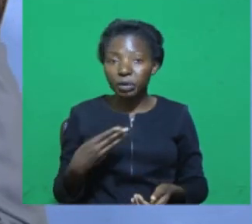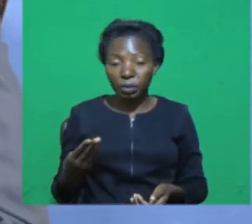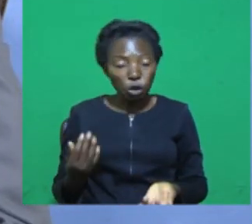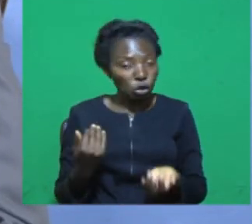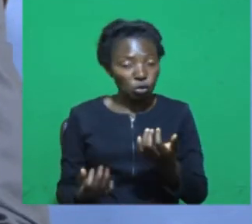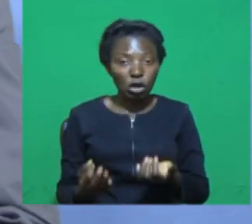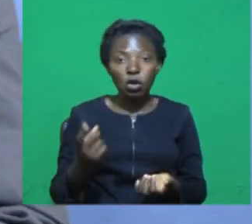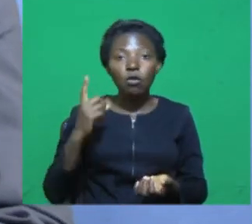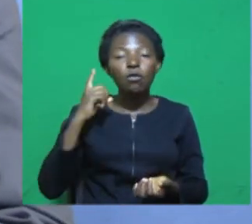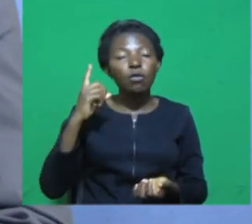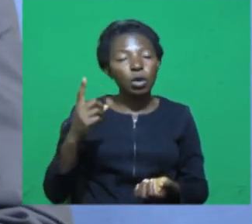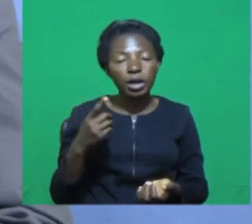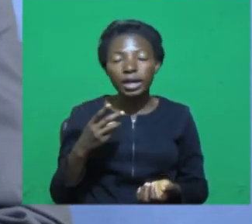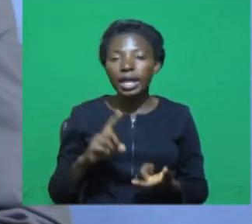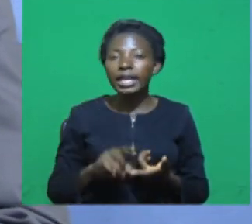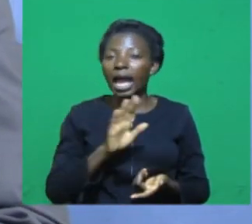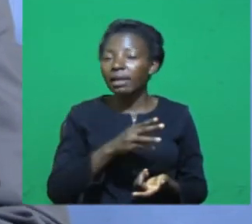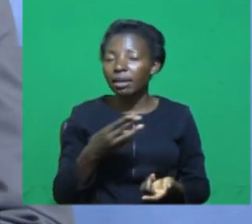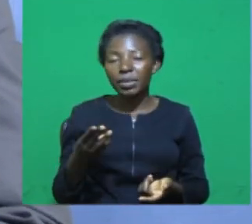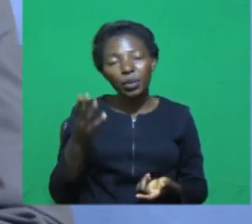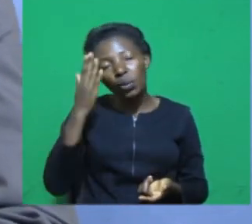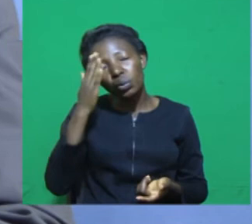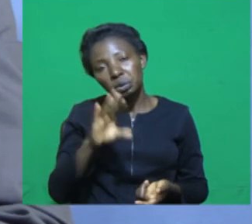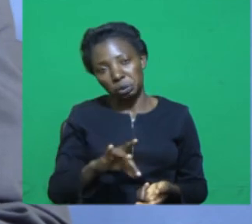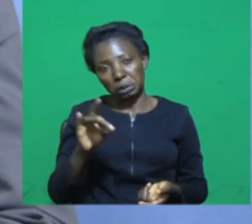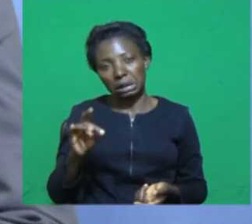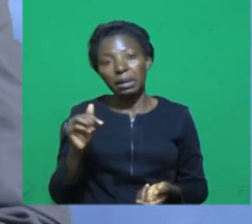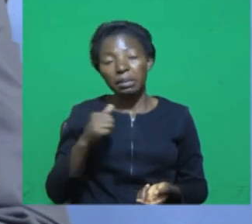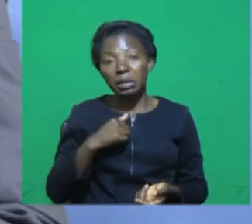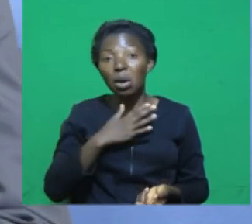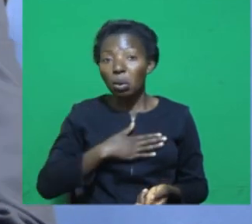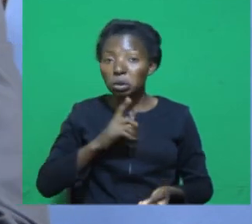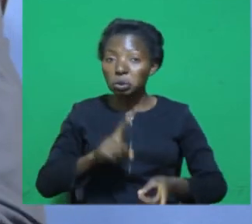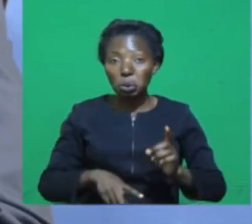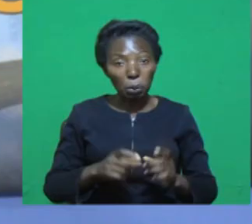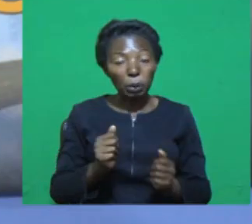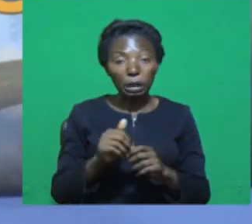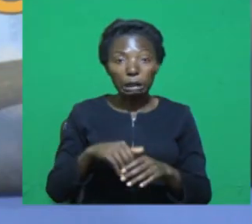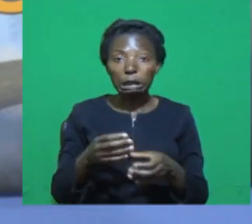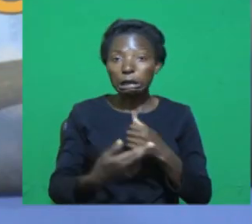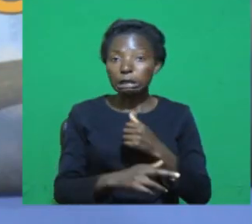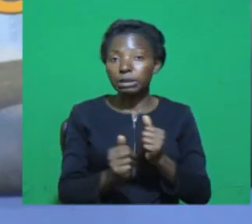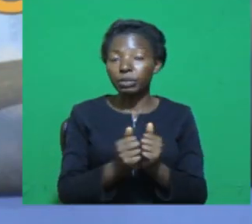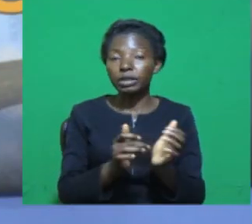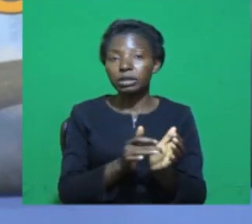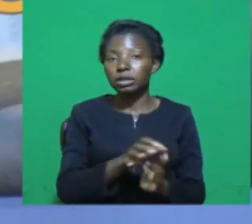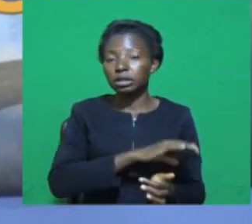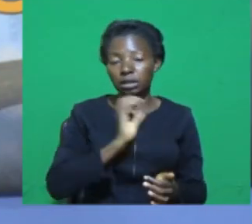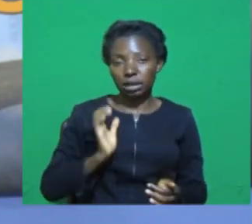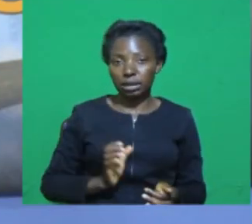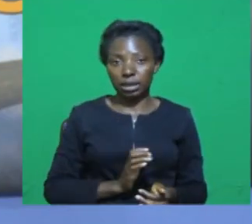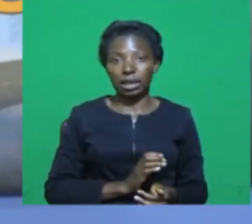vamwari nevamwe vanhu vasvika pakuzvimisira kuti indakuda kufamba muukama naMwari. Yes. Ndiri kuitira